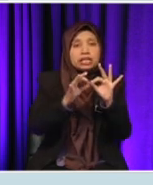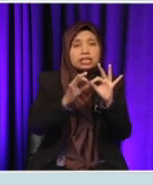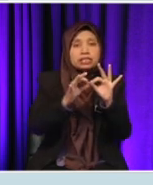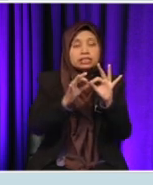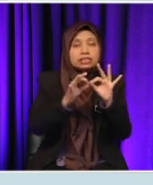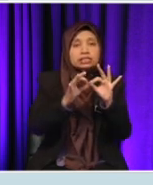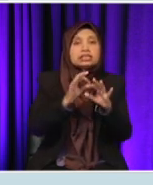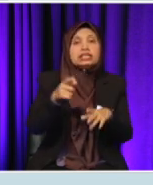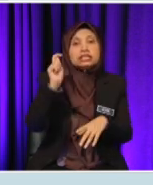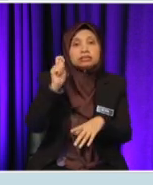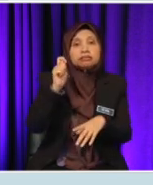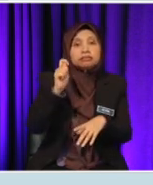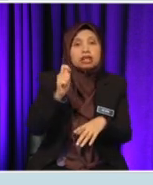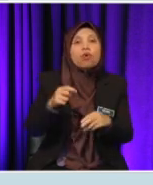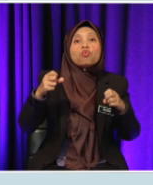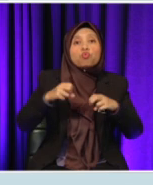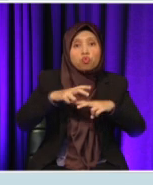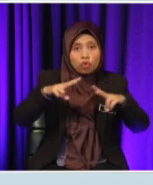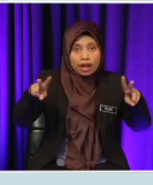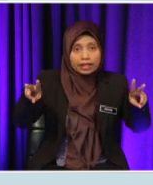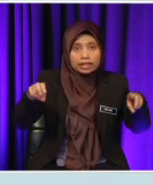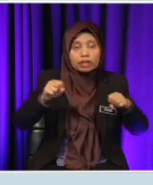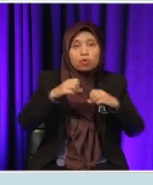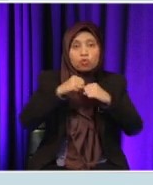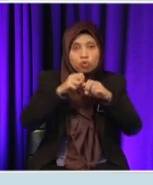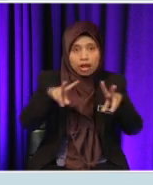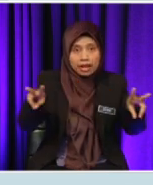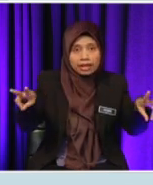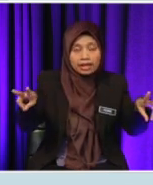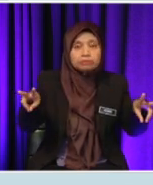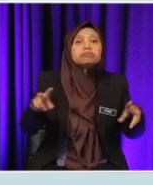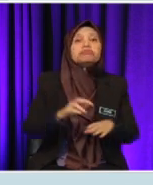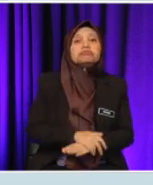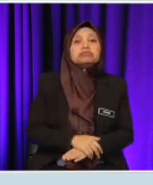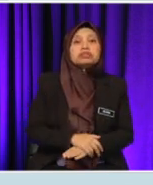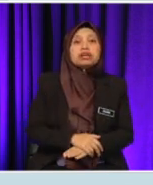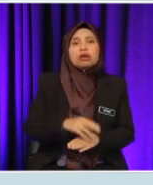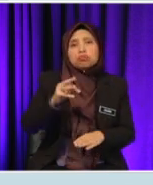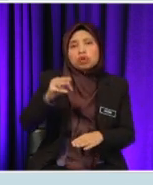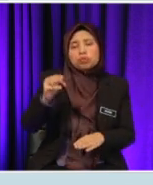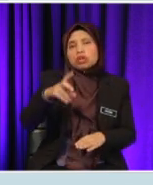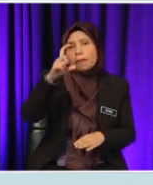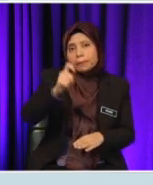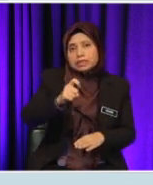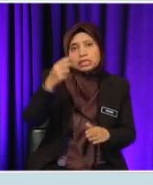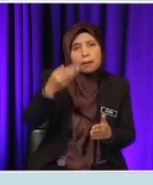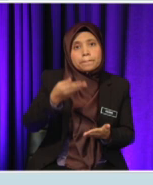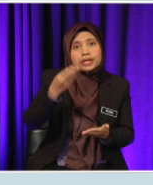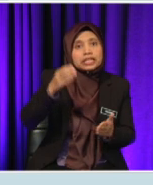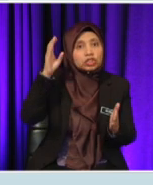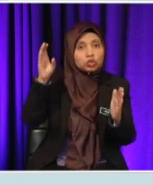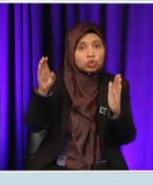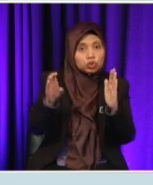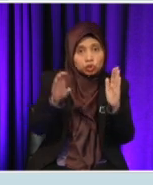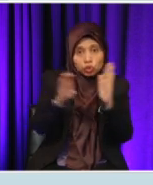Aidil Khalid dan jelas itu bisa dikatakan murid-murid kan yang memberi contoh pada